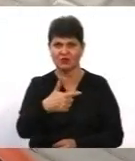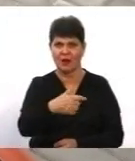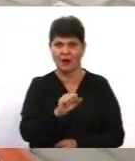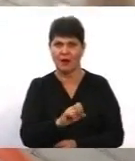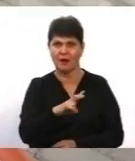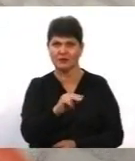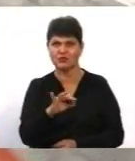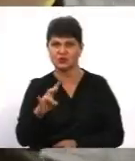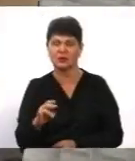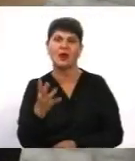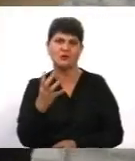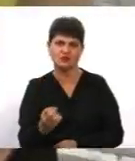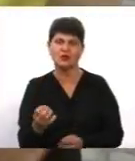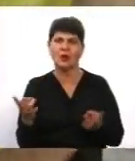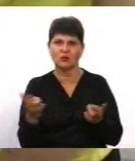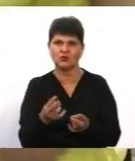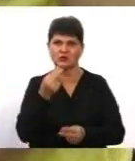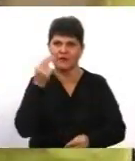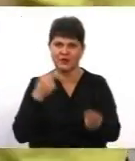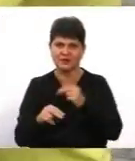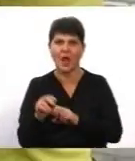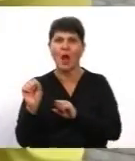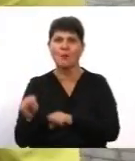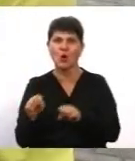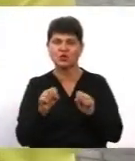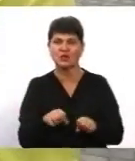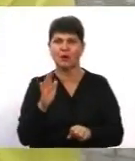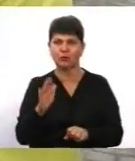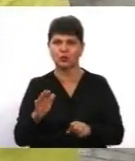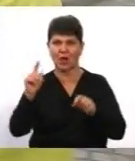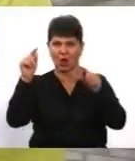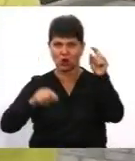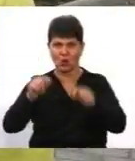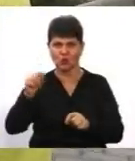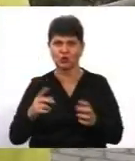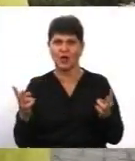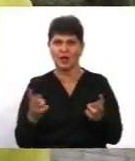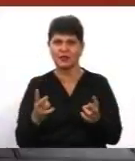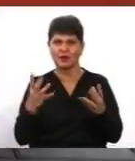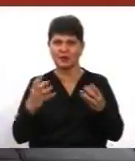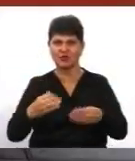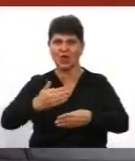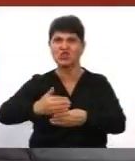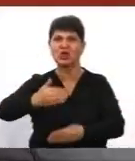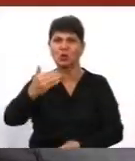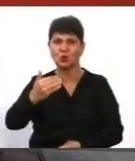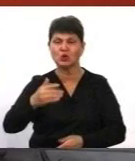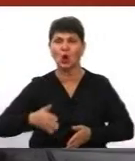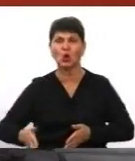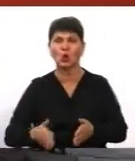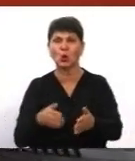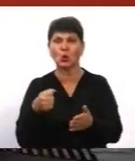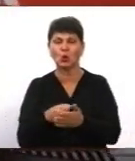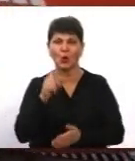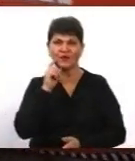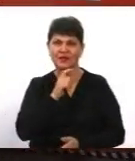що вдосконалювати. Можливо, буде попадати дощ, треба якийсь ще сюди поставити щиточок. Дорогою до Вінниці